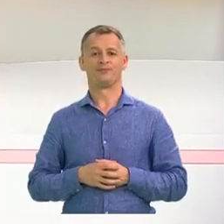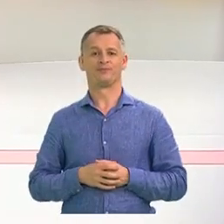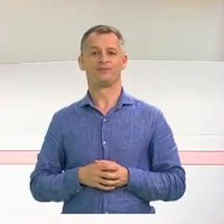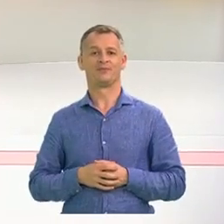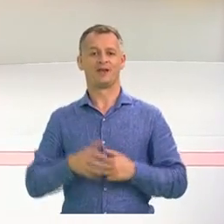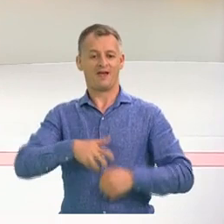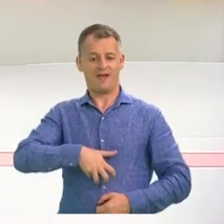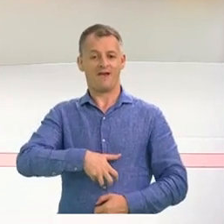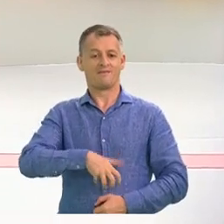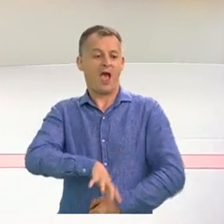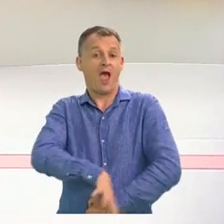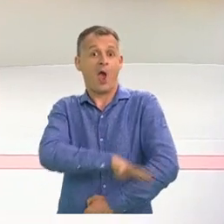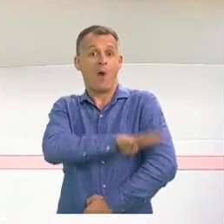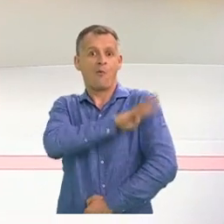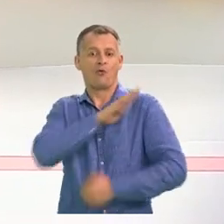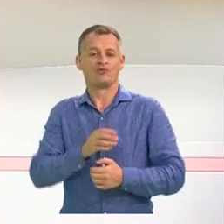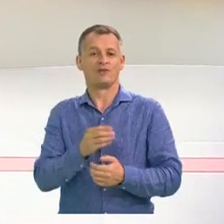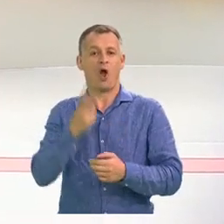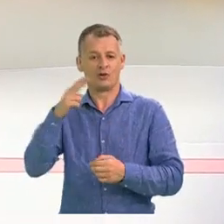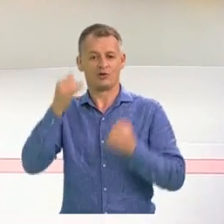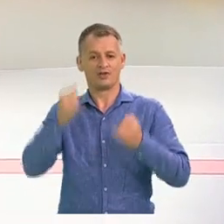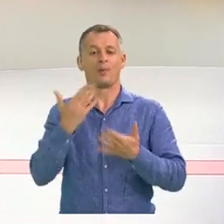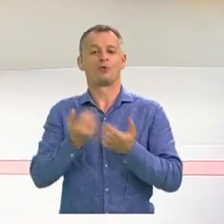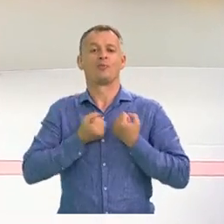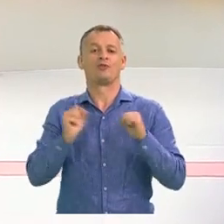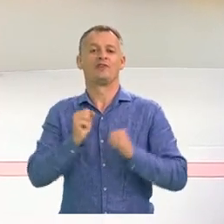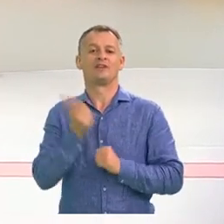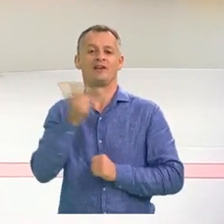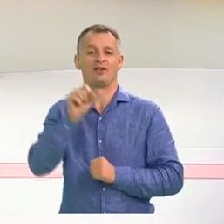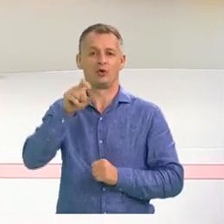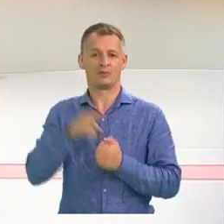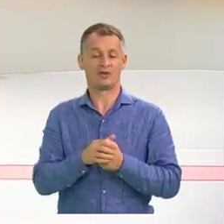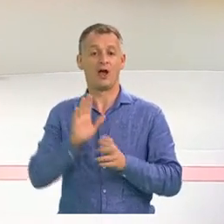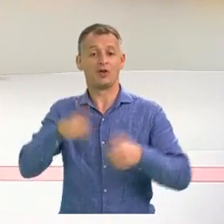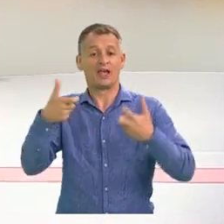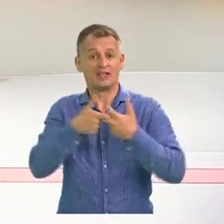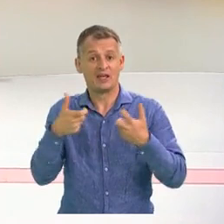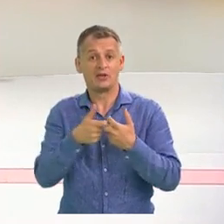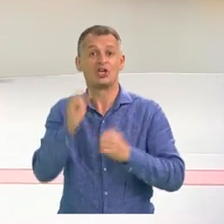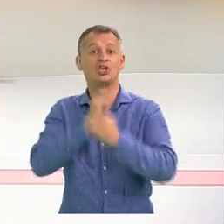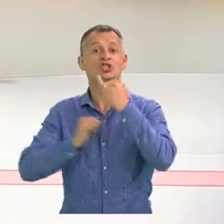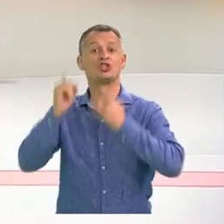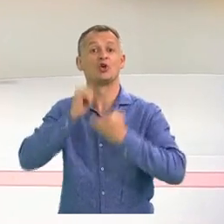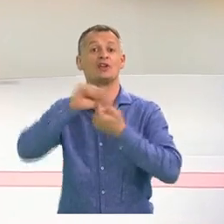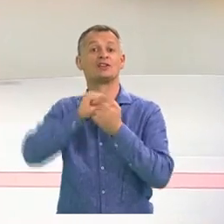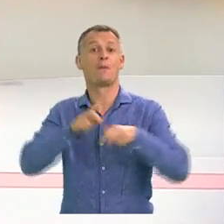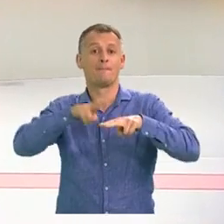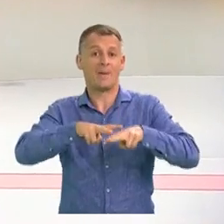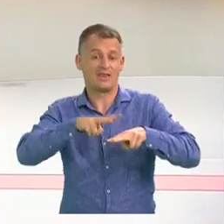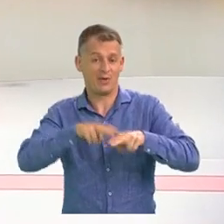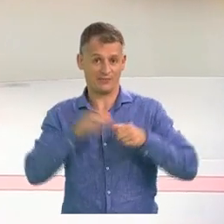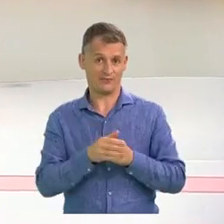Emoțiile au continuat și astăzi pentru absolvenții clasei a 12-a. Au susținut examenul la istorie sau matematică în funcție de profilul pe care l-au